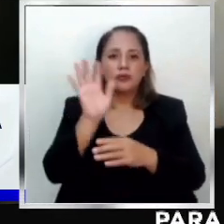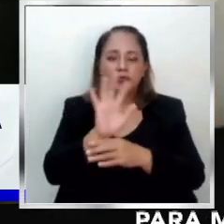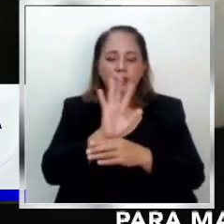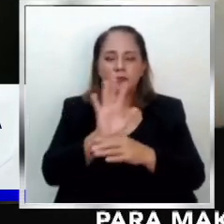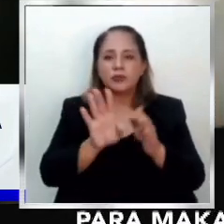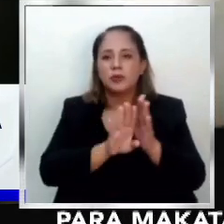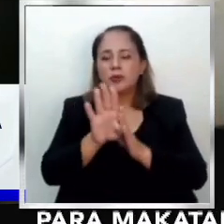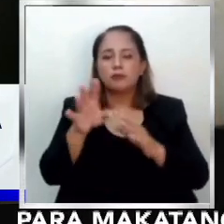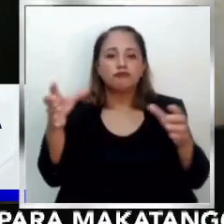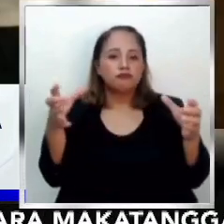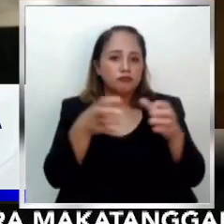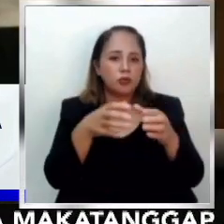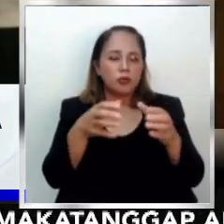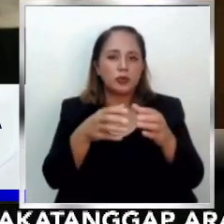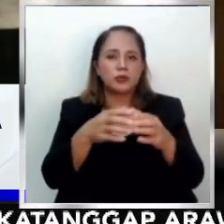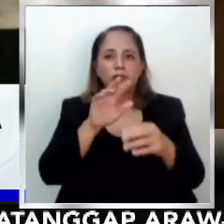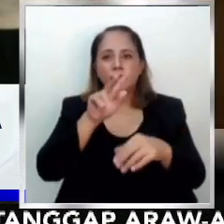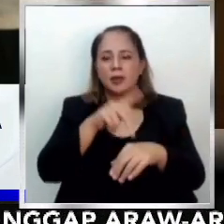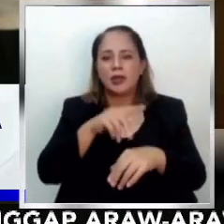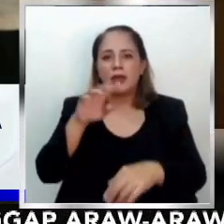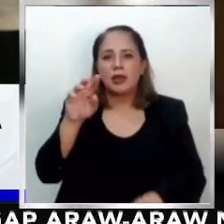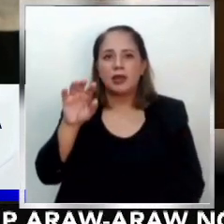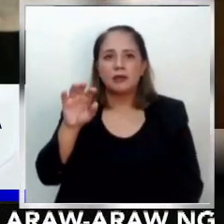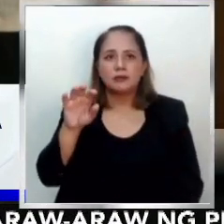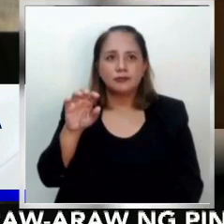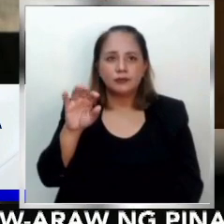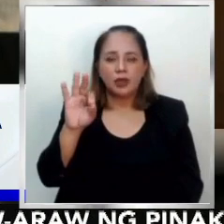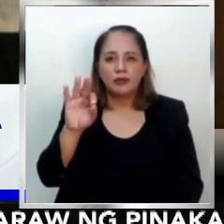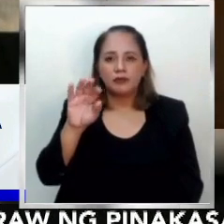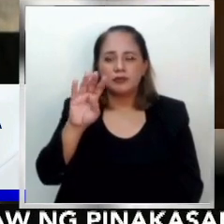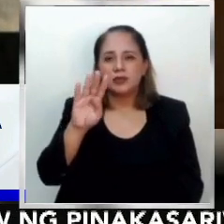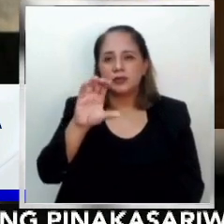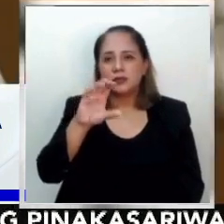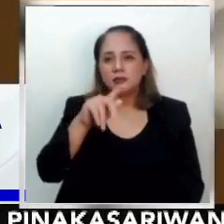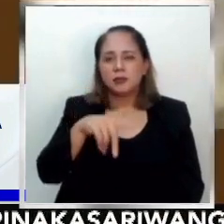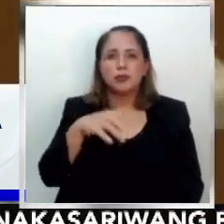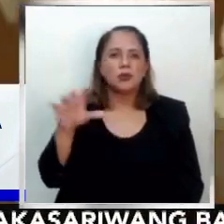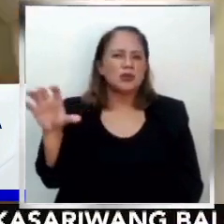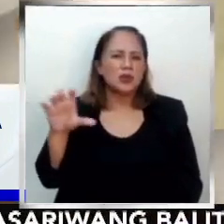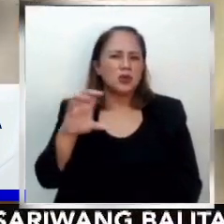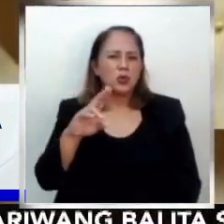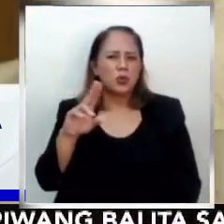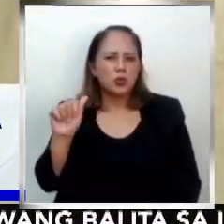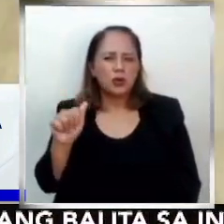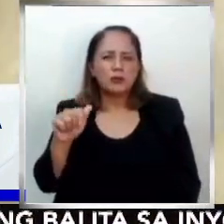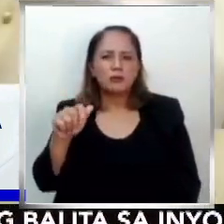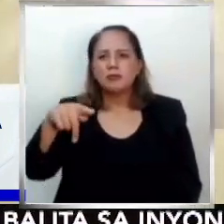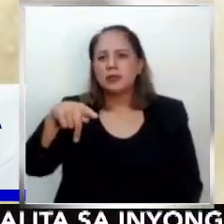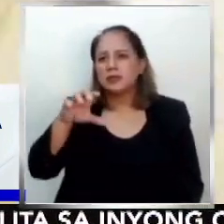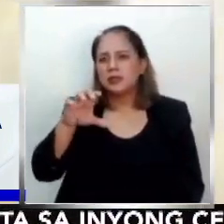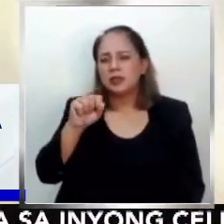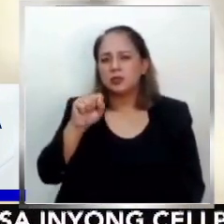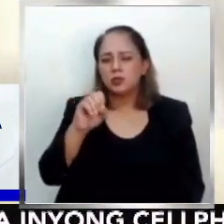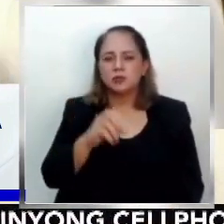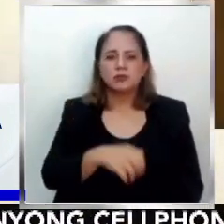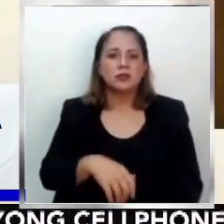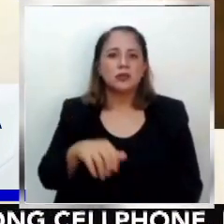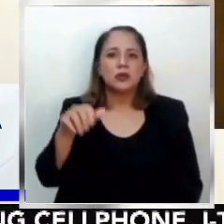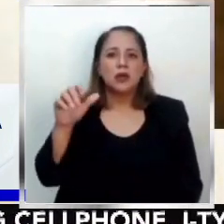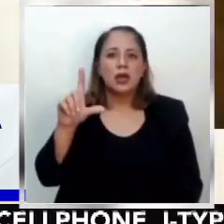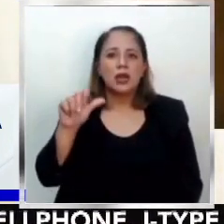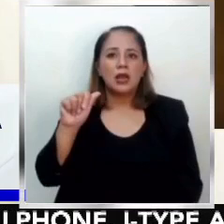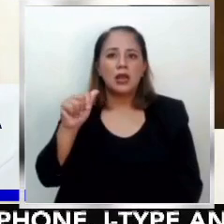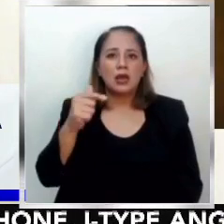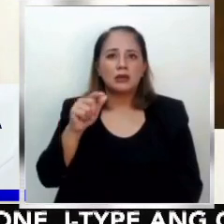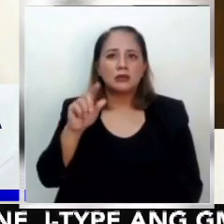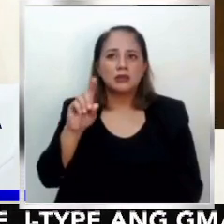Philippines o FDCP. Gayun din sina Juni Cua bilang chairperson ng PCSO at Antonio Manuel Lagdameo